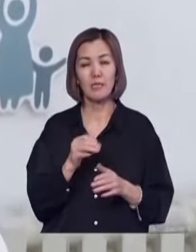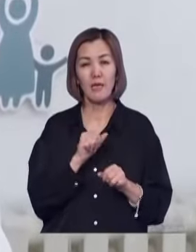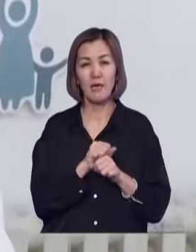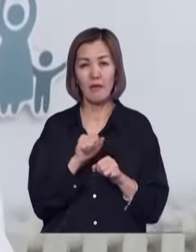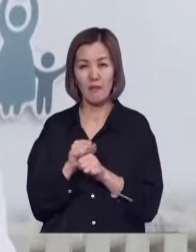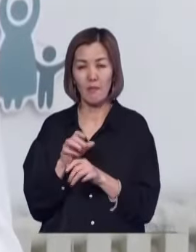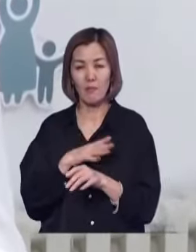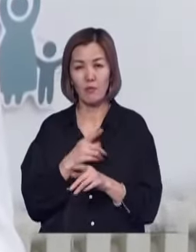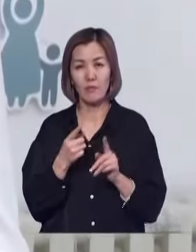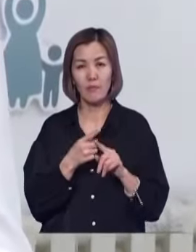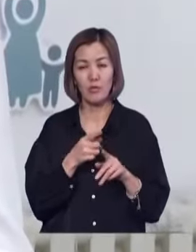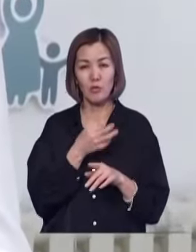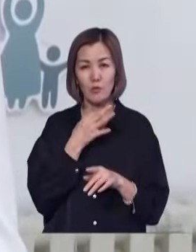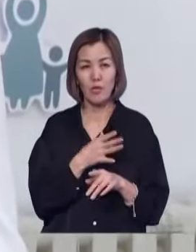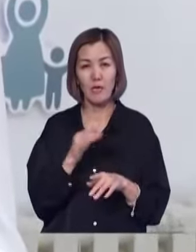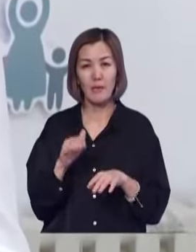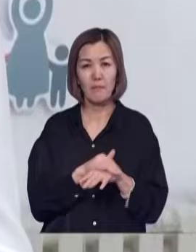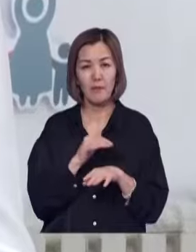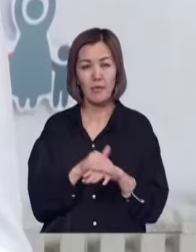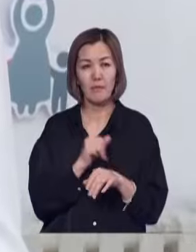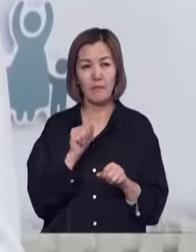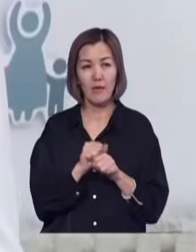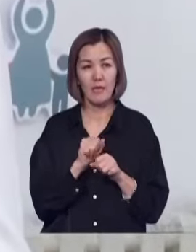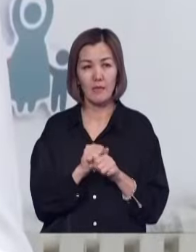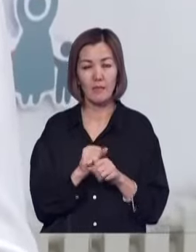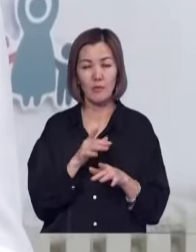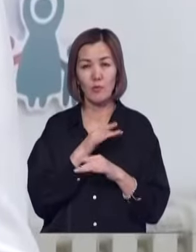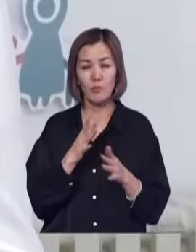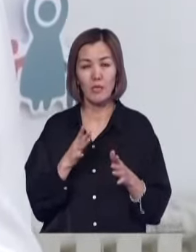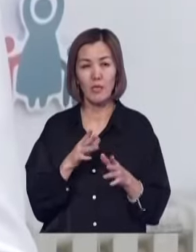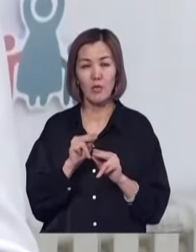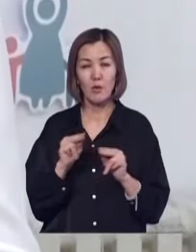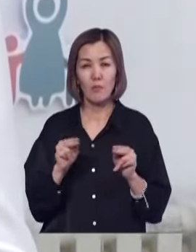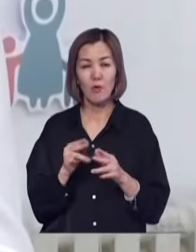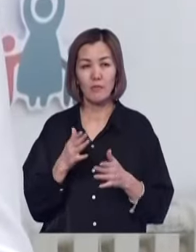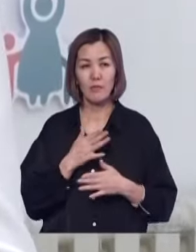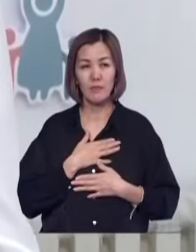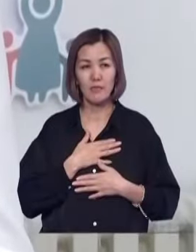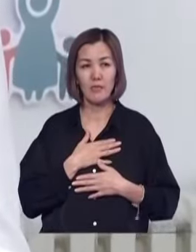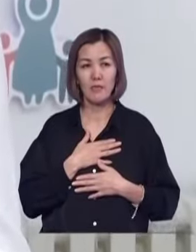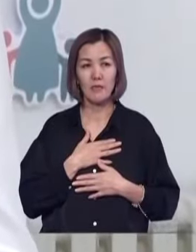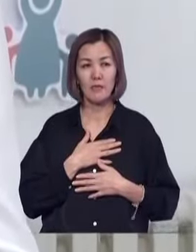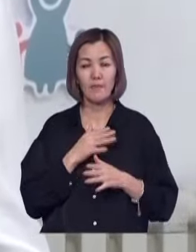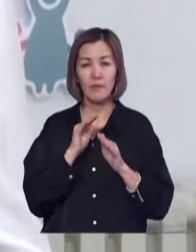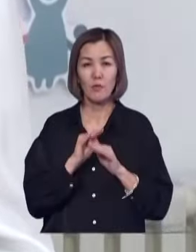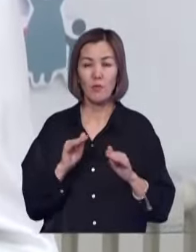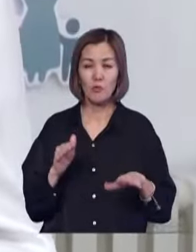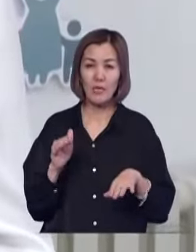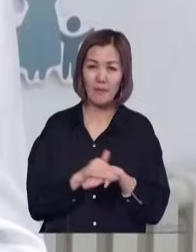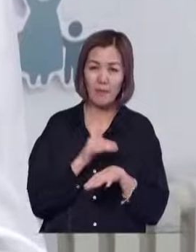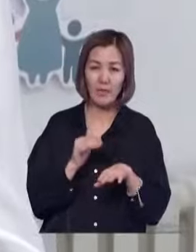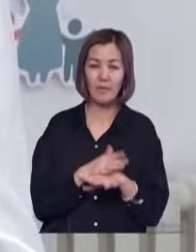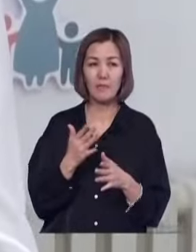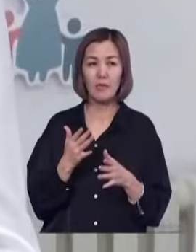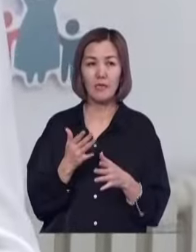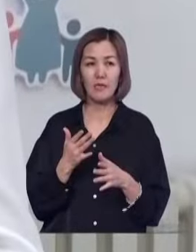қатты ұнаған аялдама ол мейірім аялдамасы. Себебі көптеген мұғалімдер өздерінің мейірімдерін оқушыларға білдіріп,